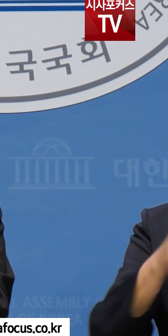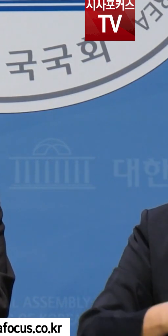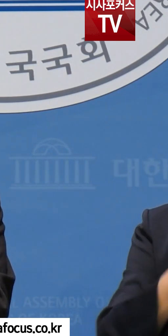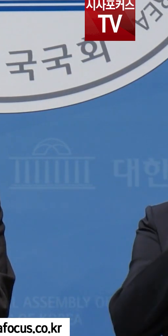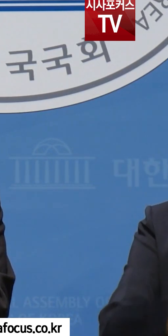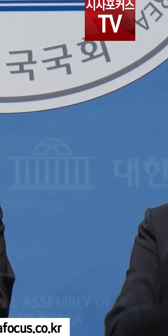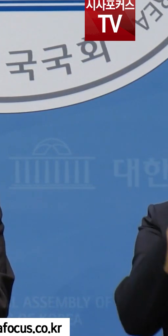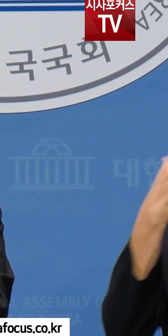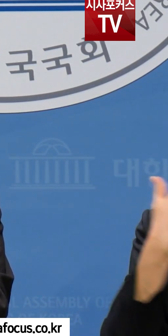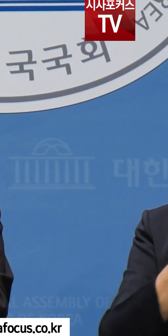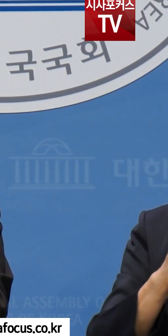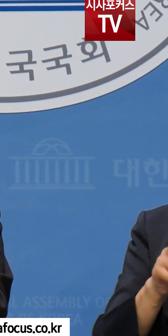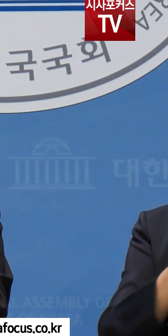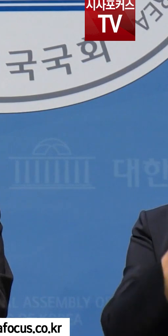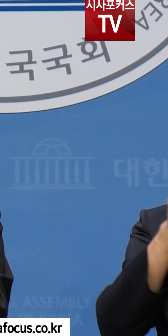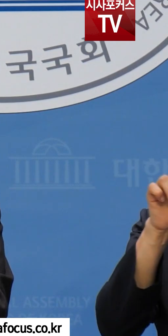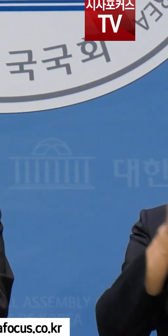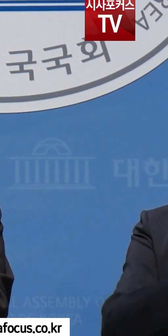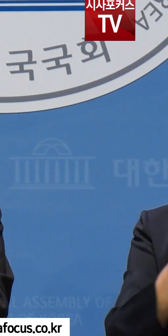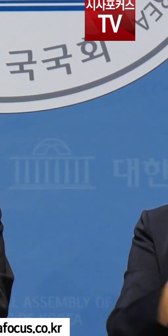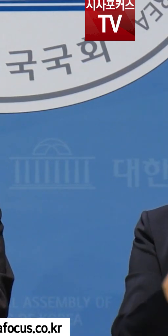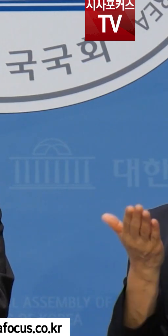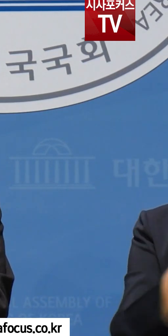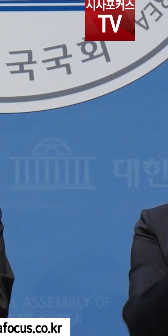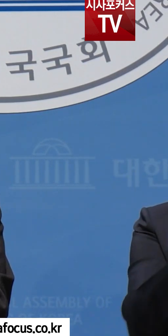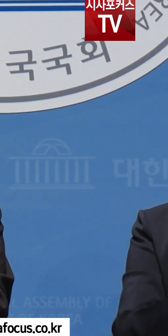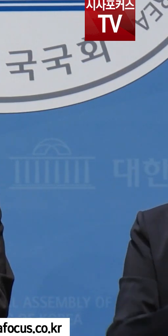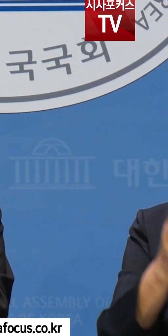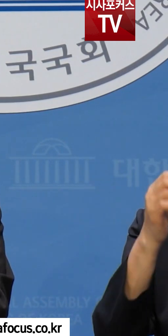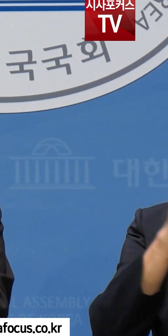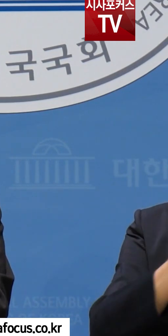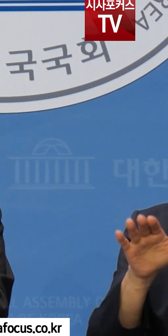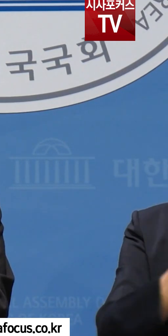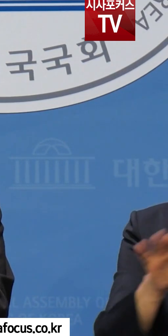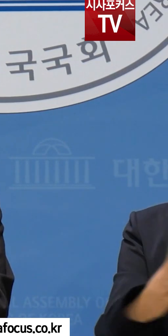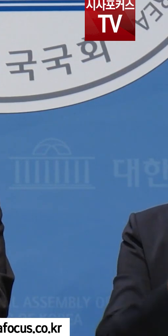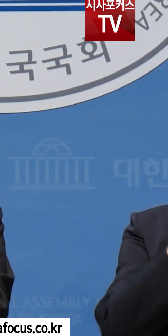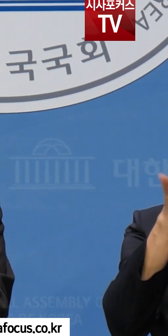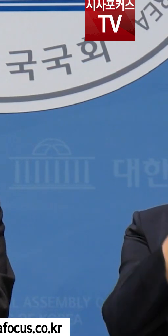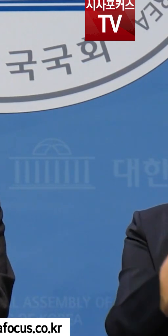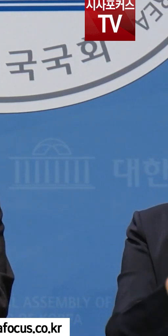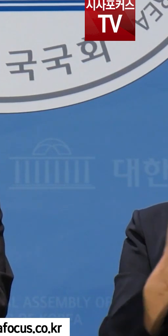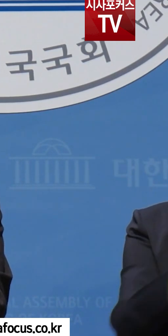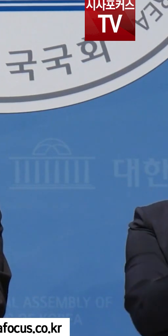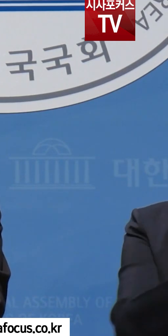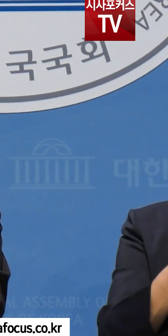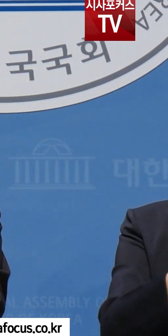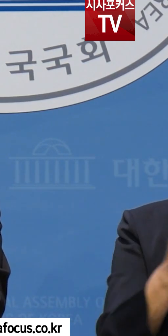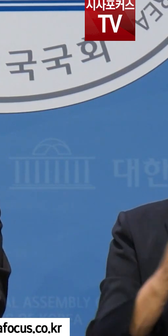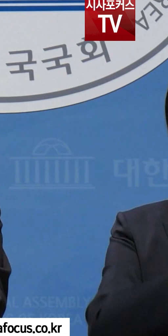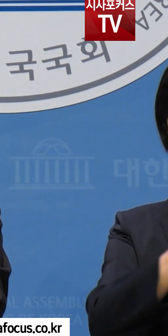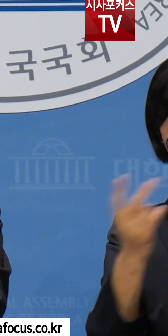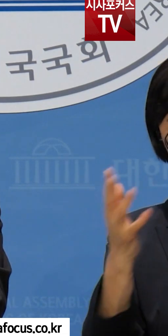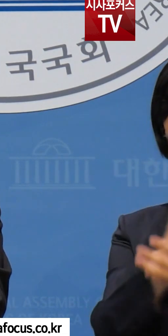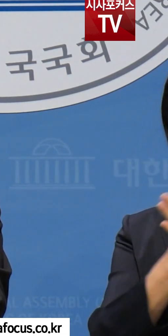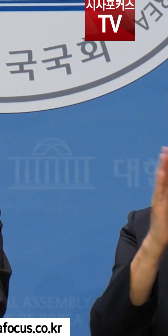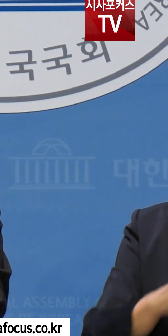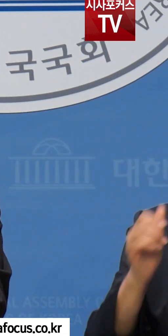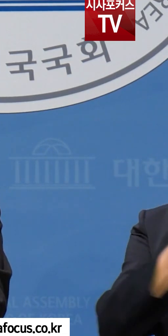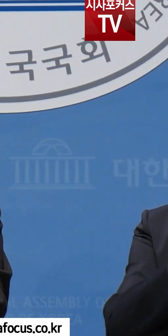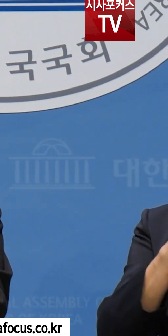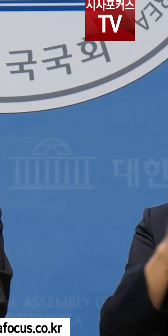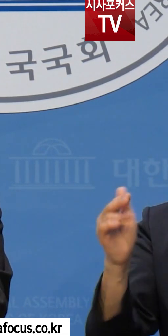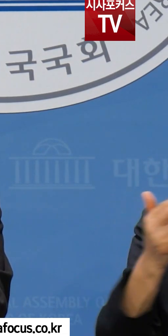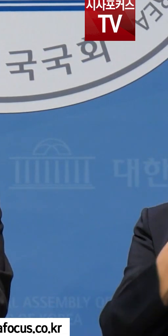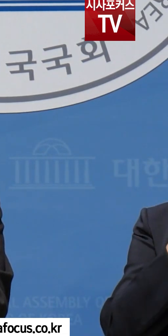정부가 국정과제로서 노동시장 이중구조화 해결을 주장하면서도 비정규직의 정규직화 및 불평등한